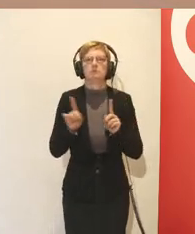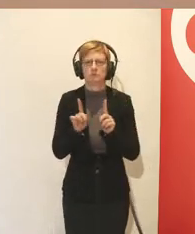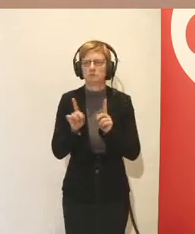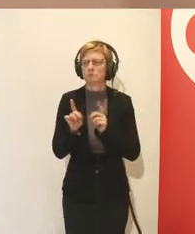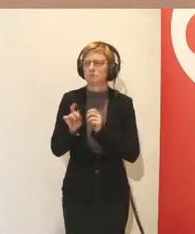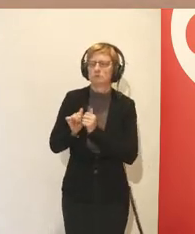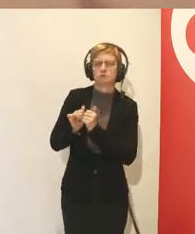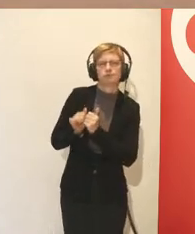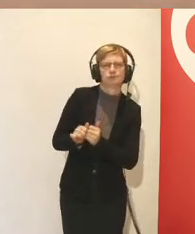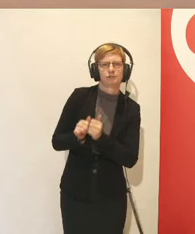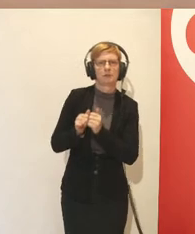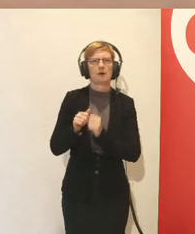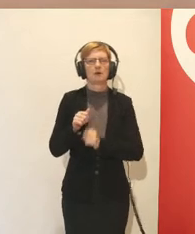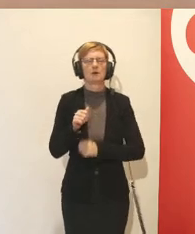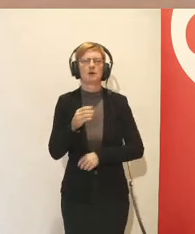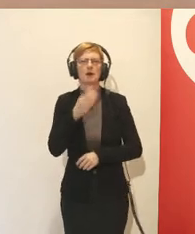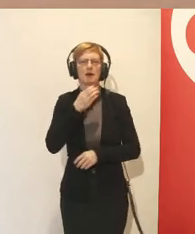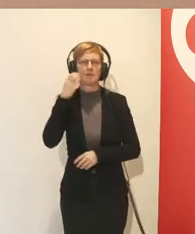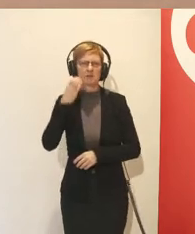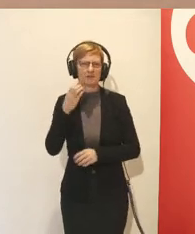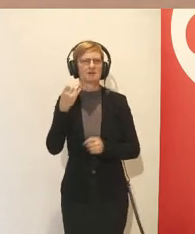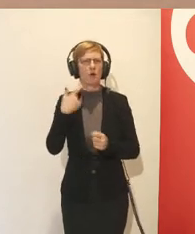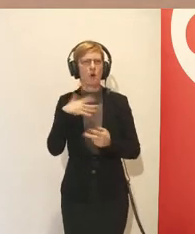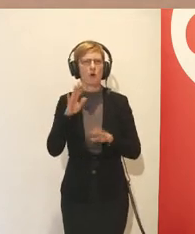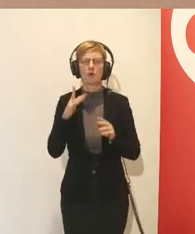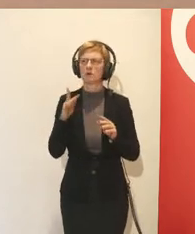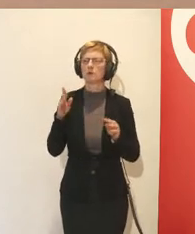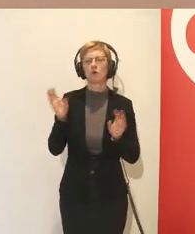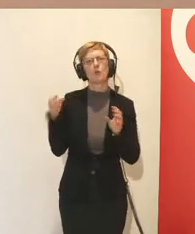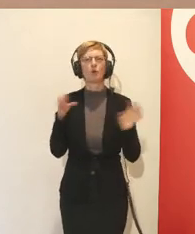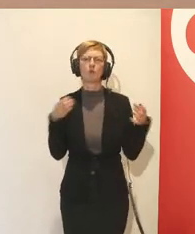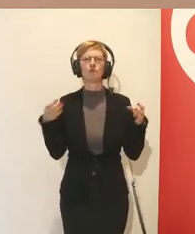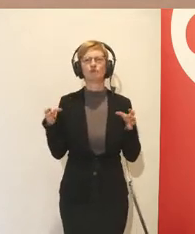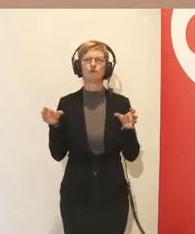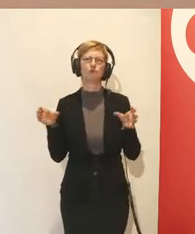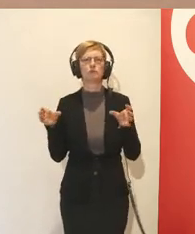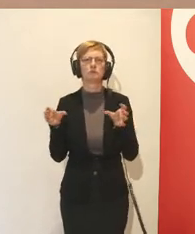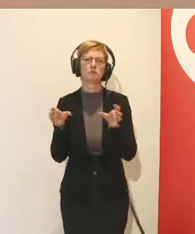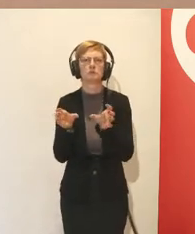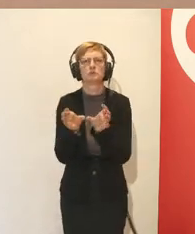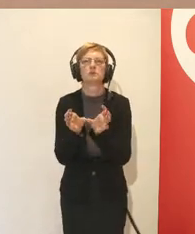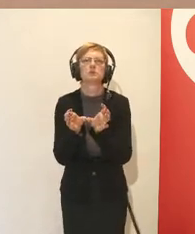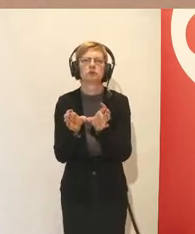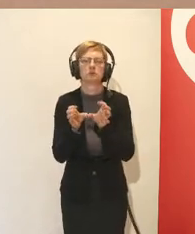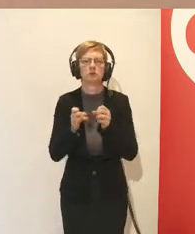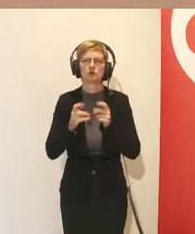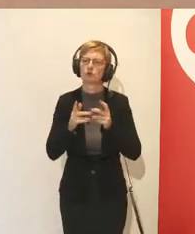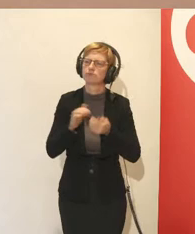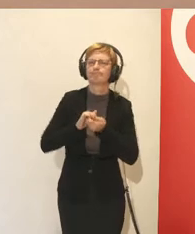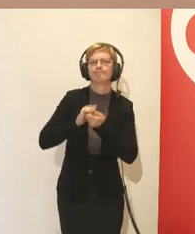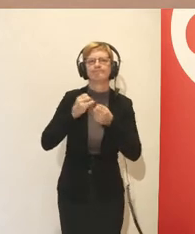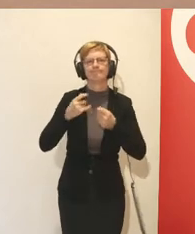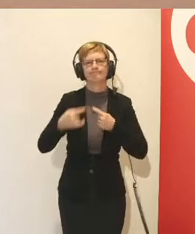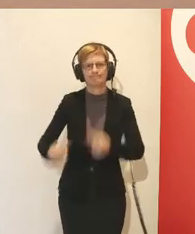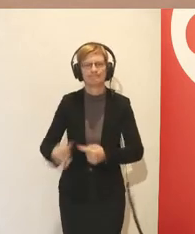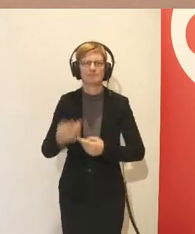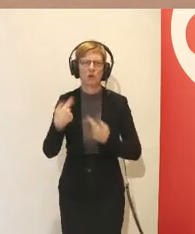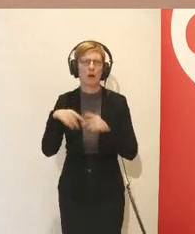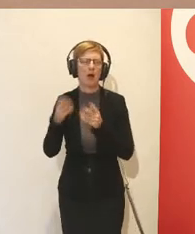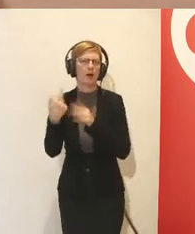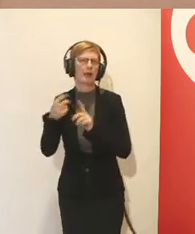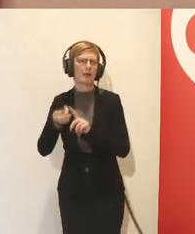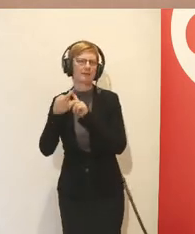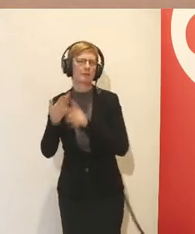andere unter einem anderen zusammenhang deutlich wird in deutschland das einerseits zu